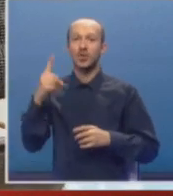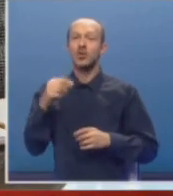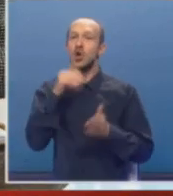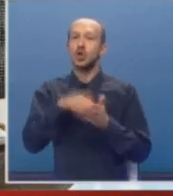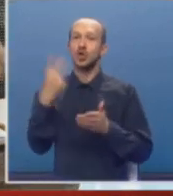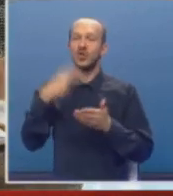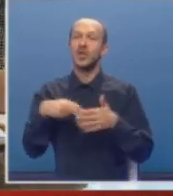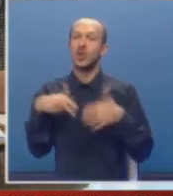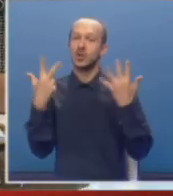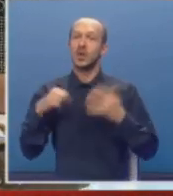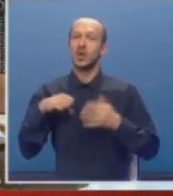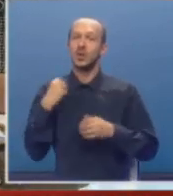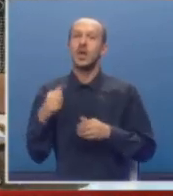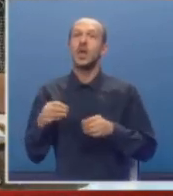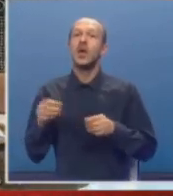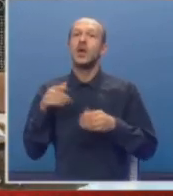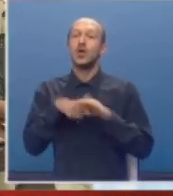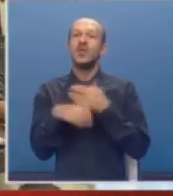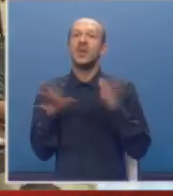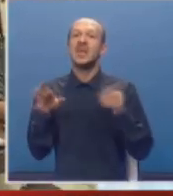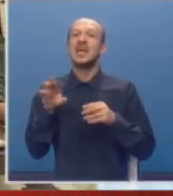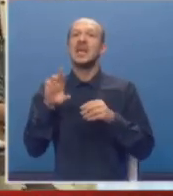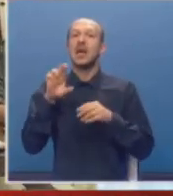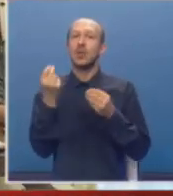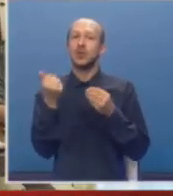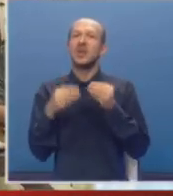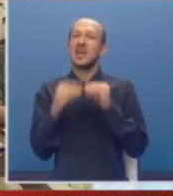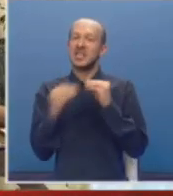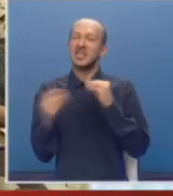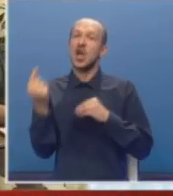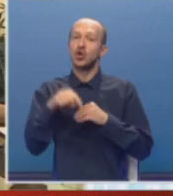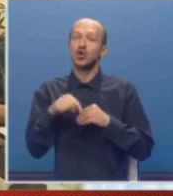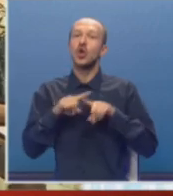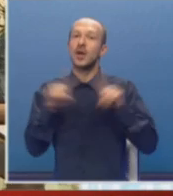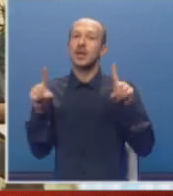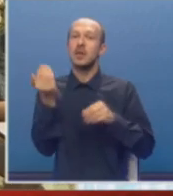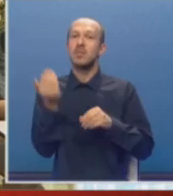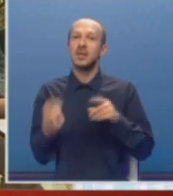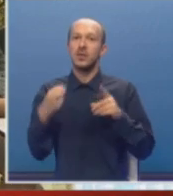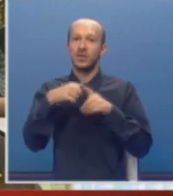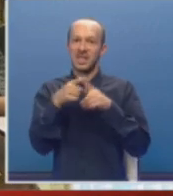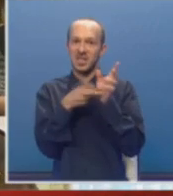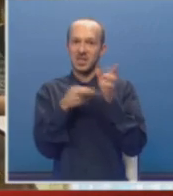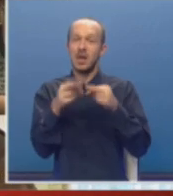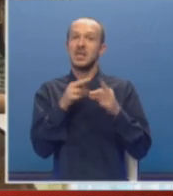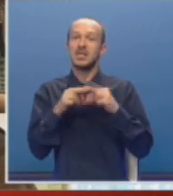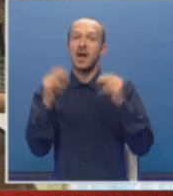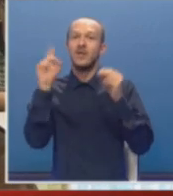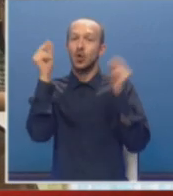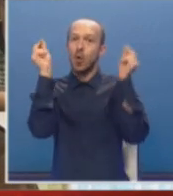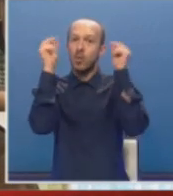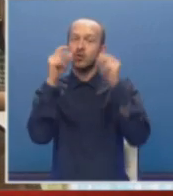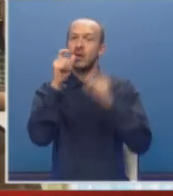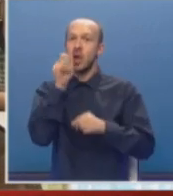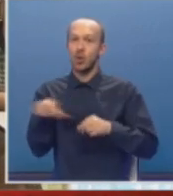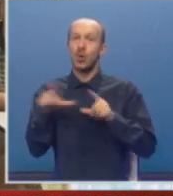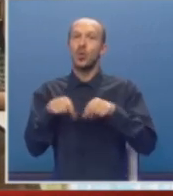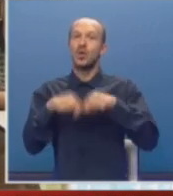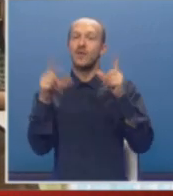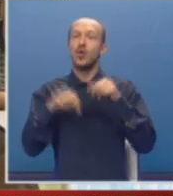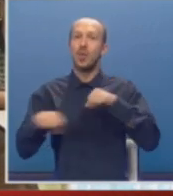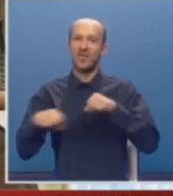još 2008. godine, tokom velike svjetske ekonomske krize, došlo do razlike u platnim koeficijentima za visoko obrazovane ljude u